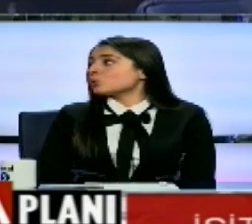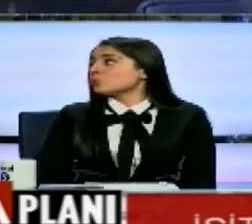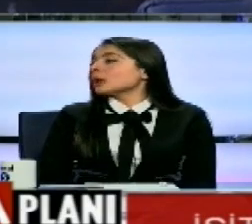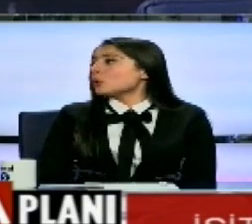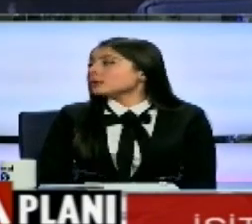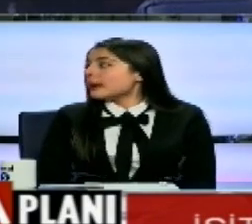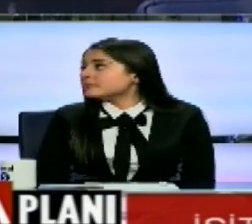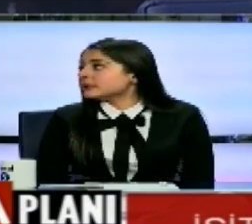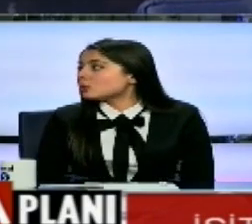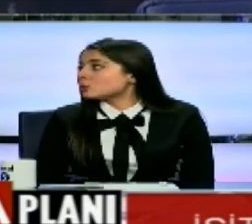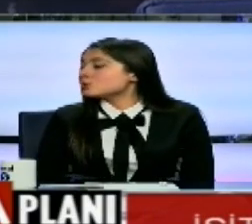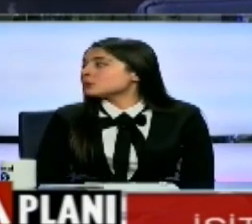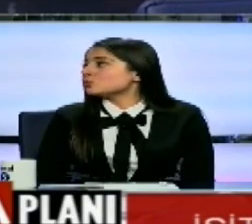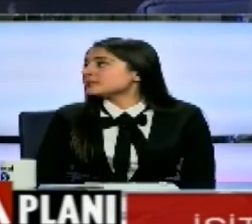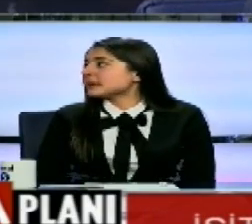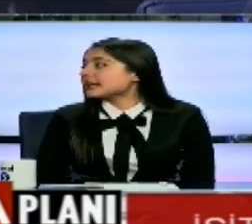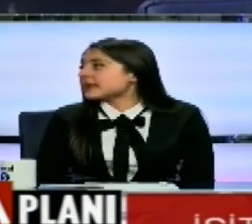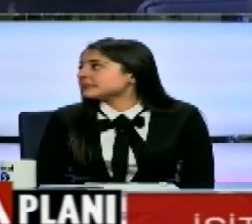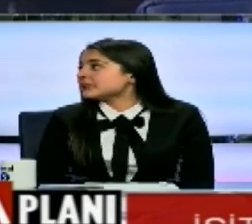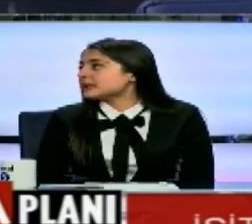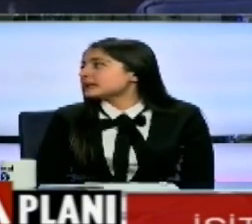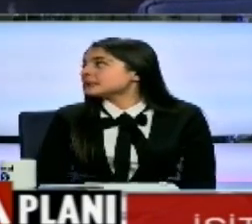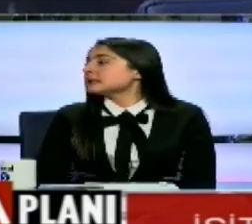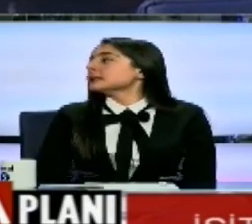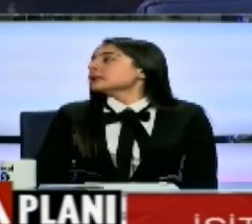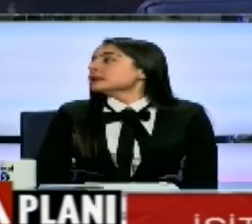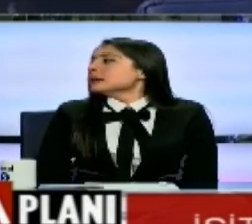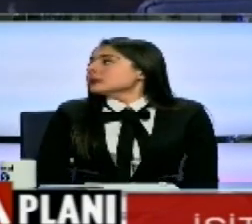çok önemli, çok üstüne durulması gereken detaylar.